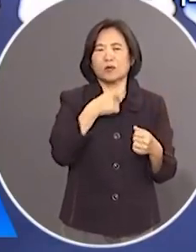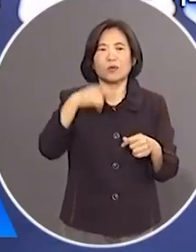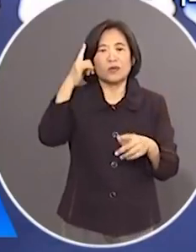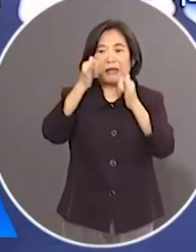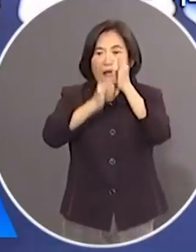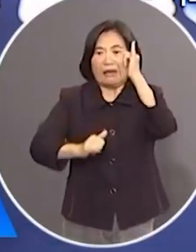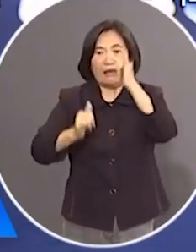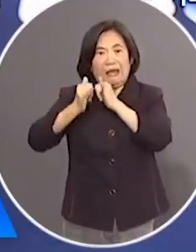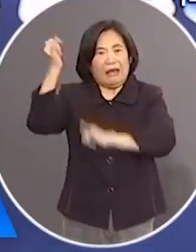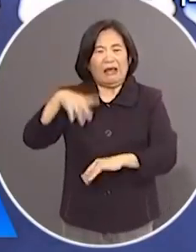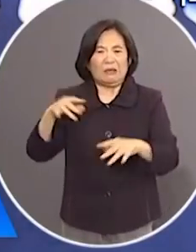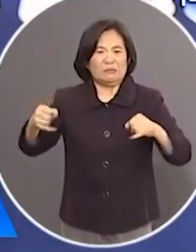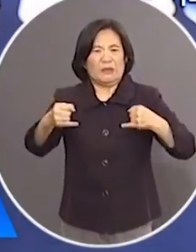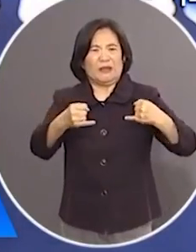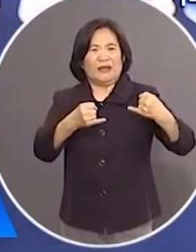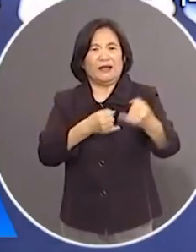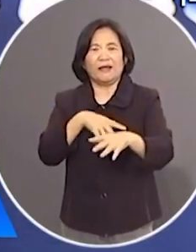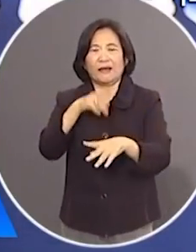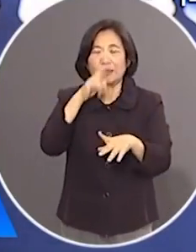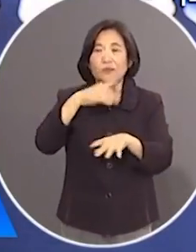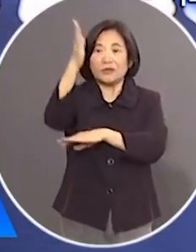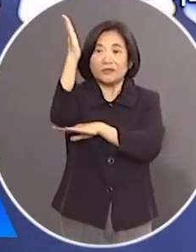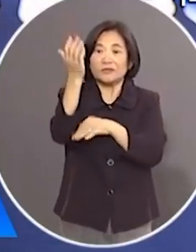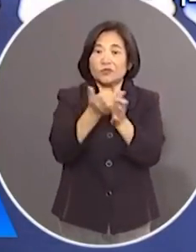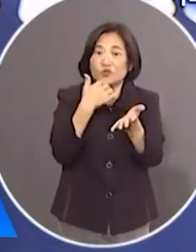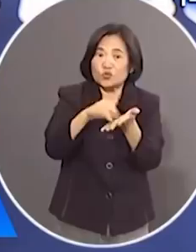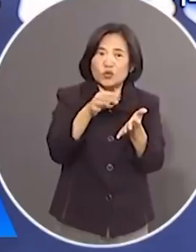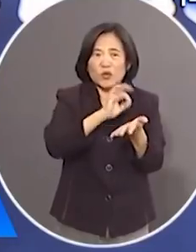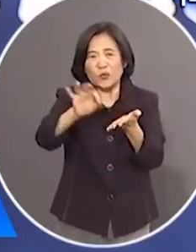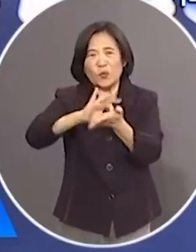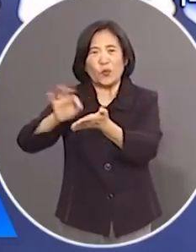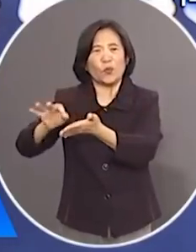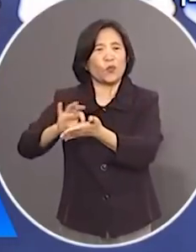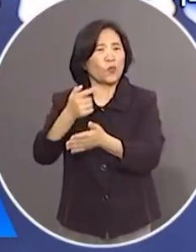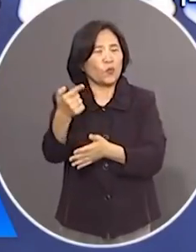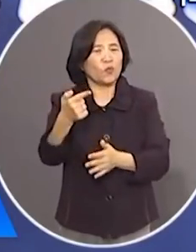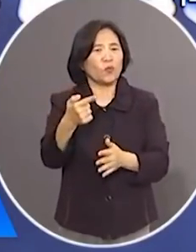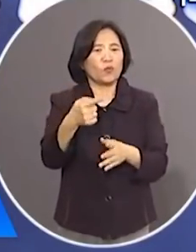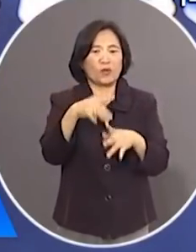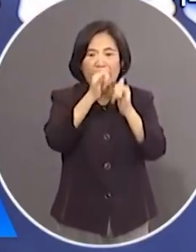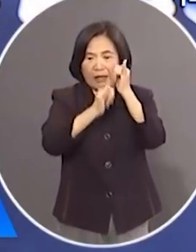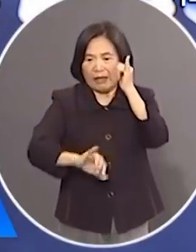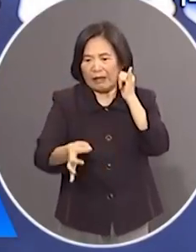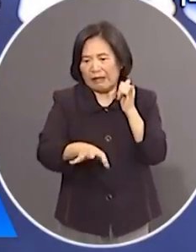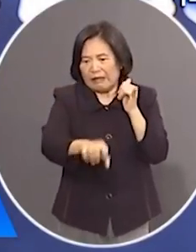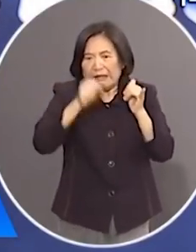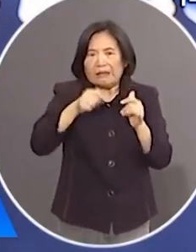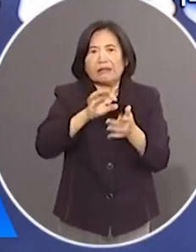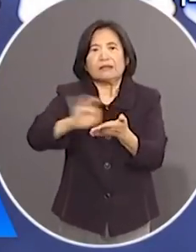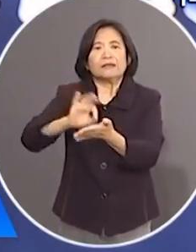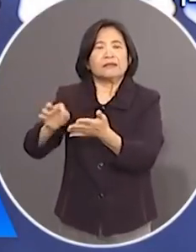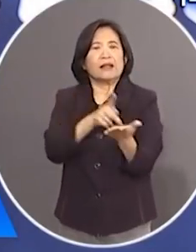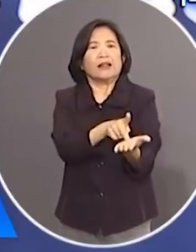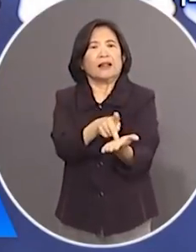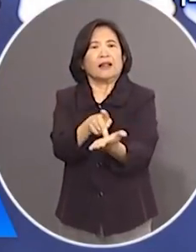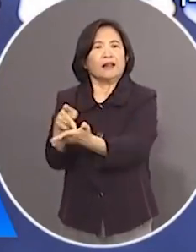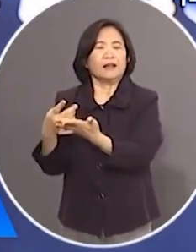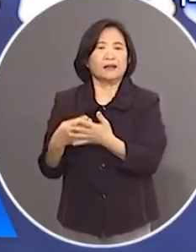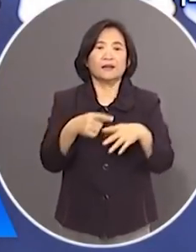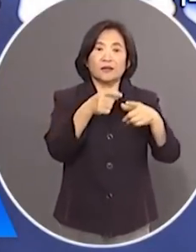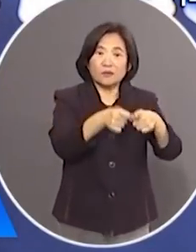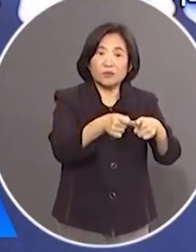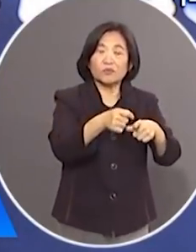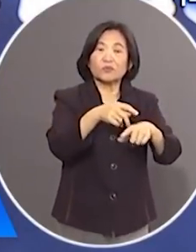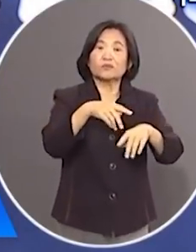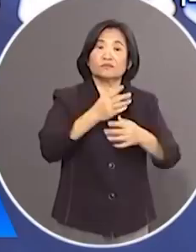要对立，不要都想花政府的预算，不要花下一代的钱。我们公托公